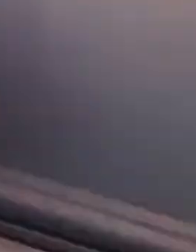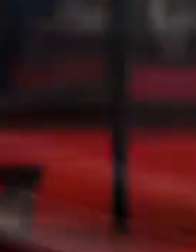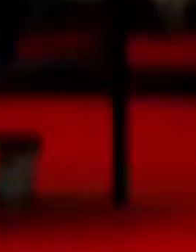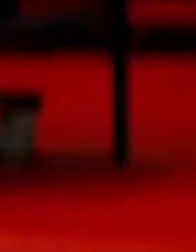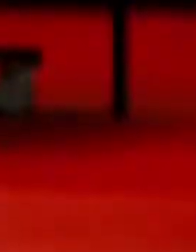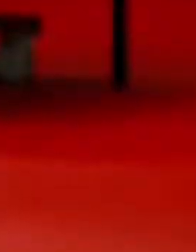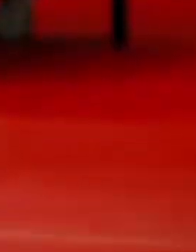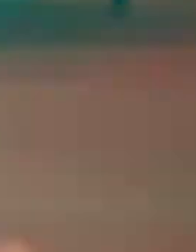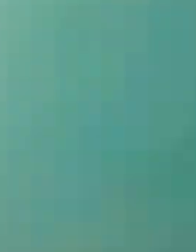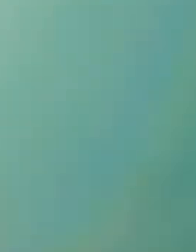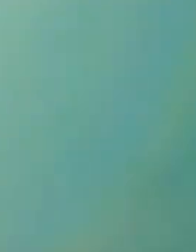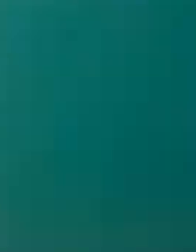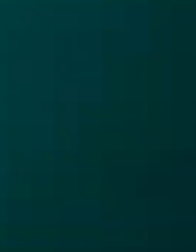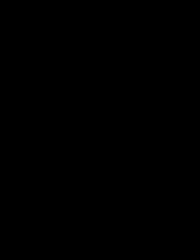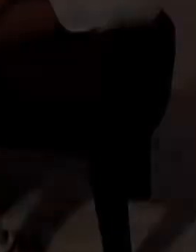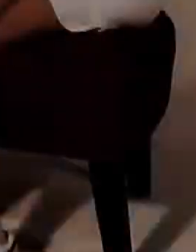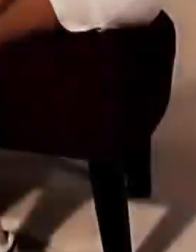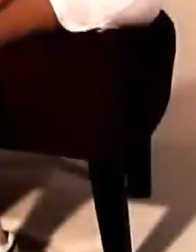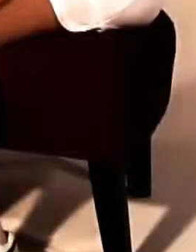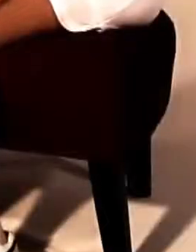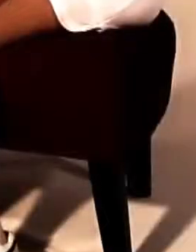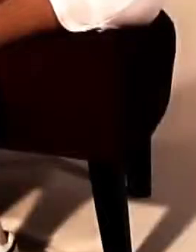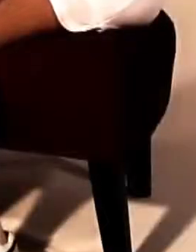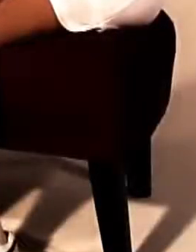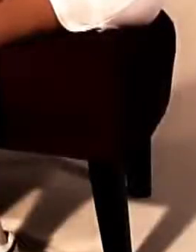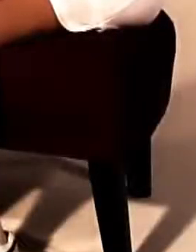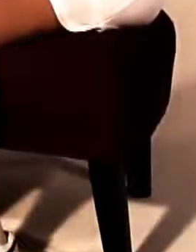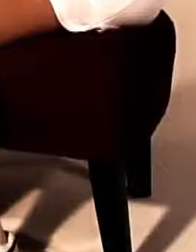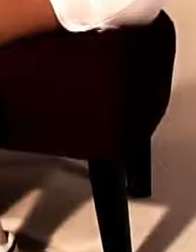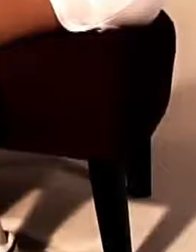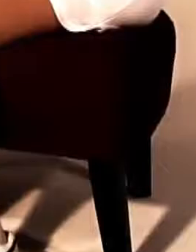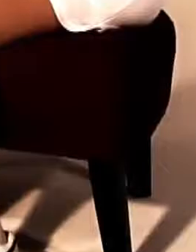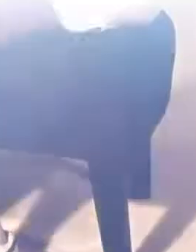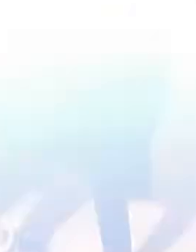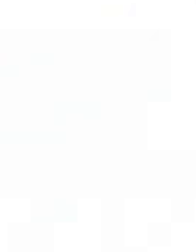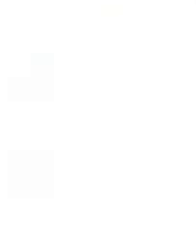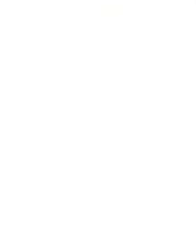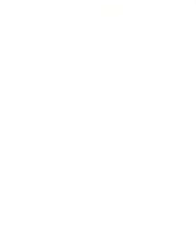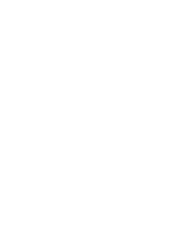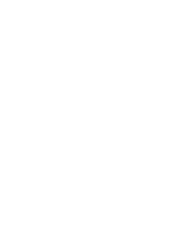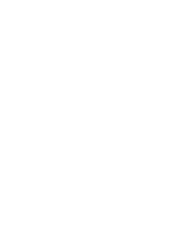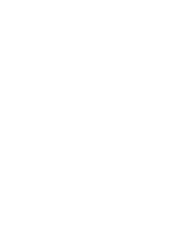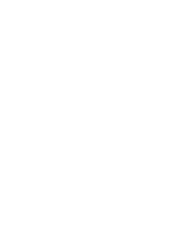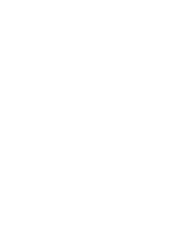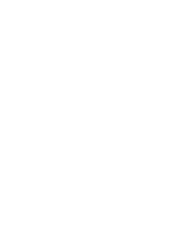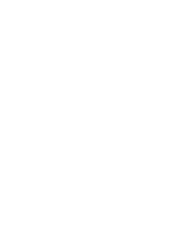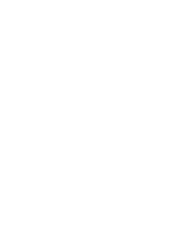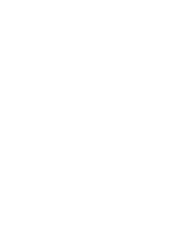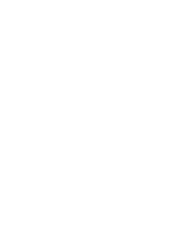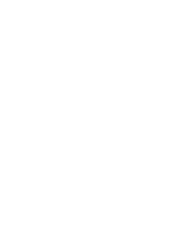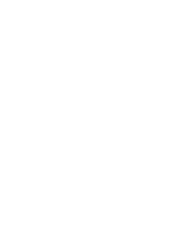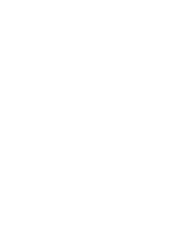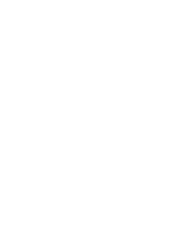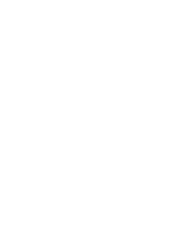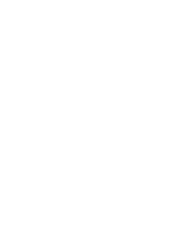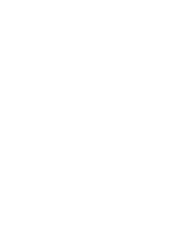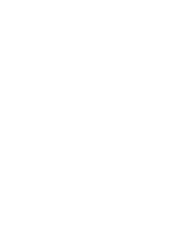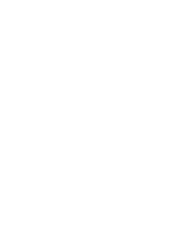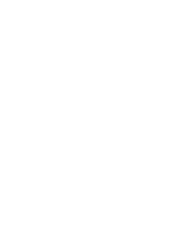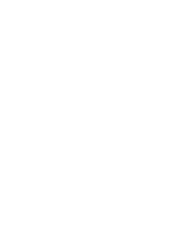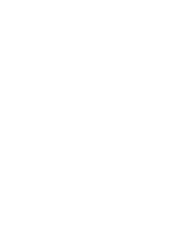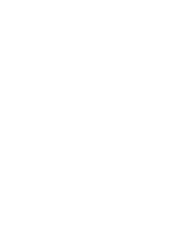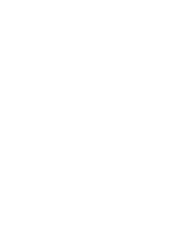ราะเงินของท่านมีส่วนช่วยเหลือคนพิการเหล่านี้ไม่ทอดทิ้งกันเพราะทุกชีวิตมีค่าสำหรับเราด้วยความห่วงใยจากกองทุนเพื่อความปลอ